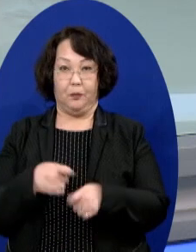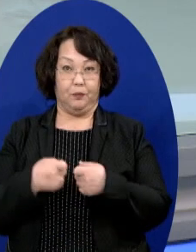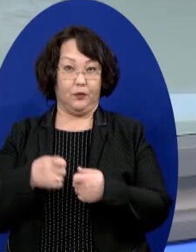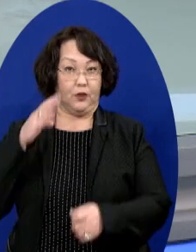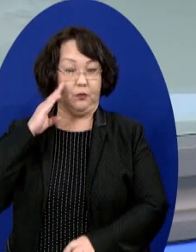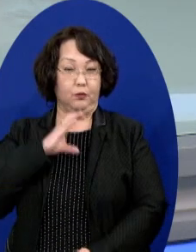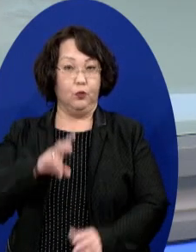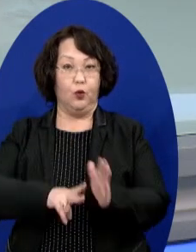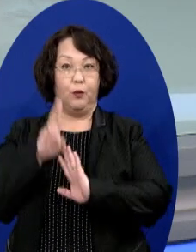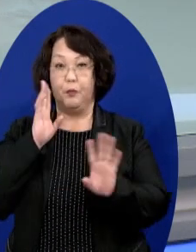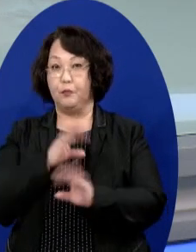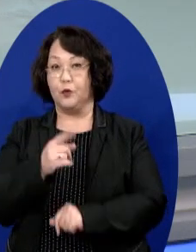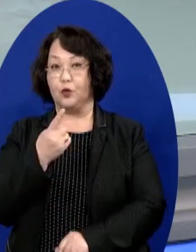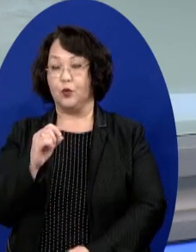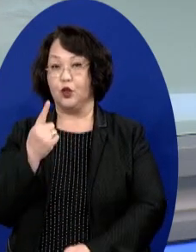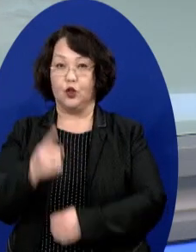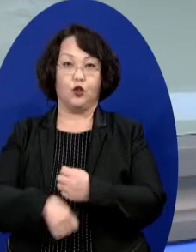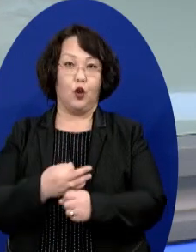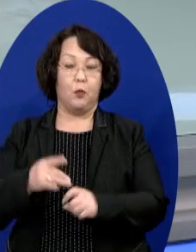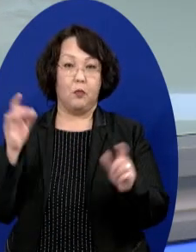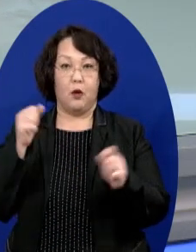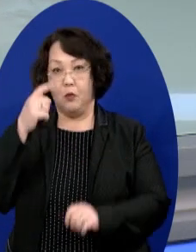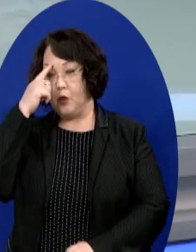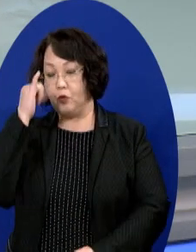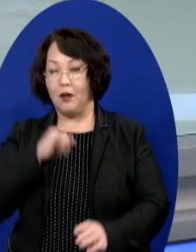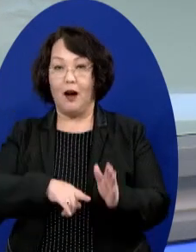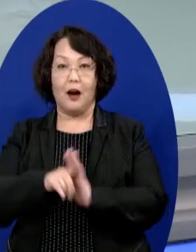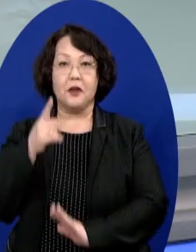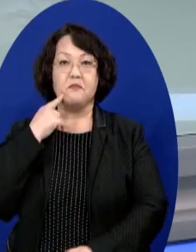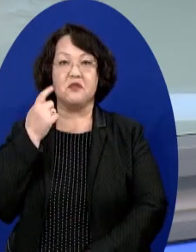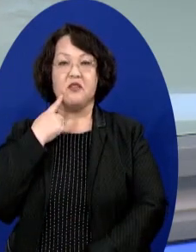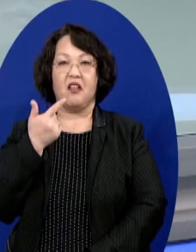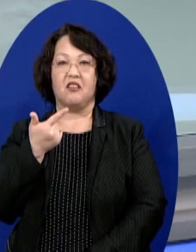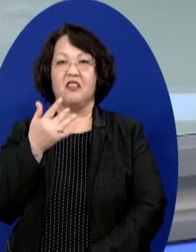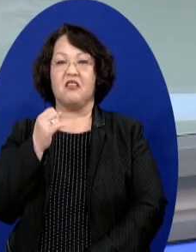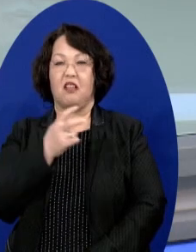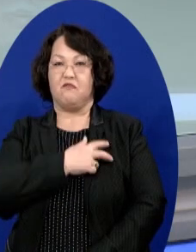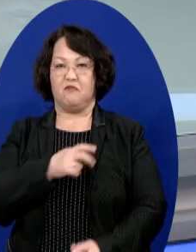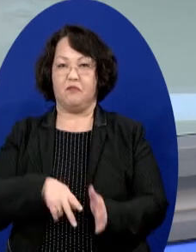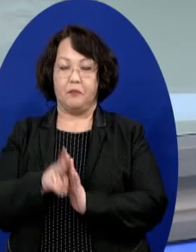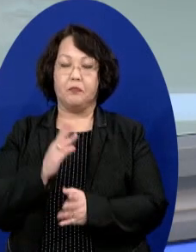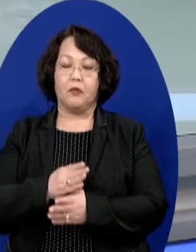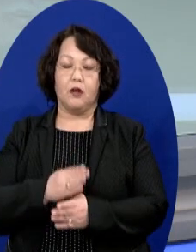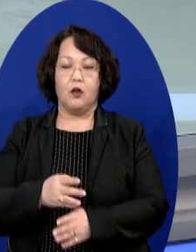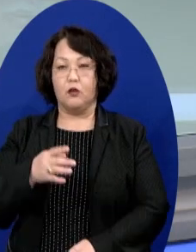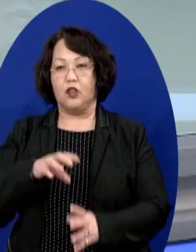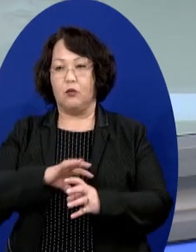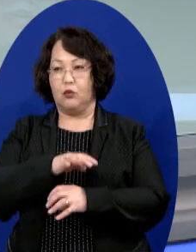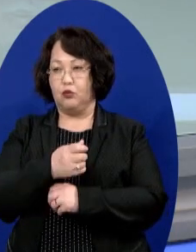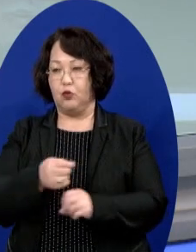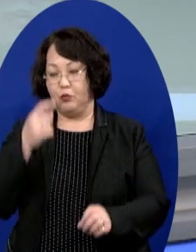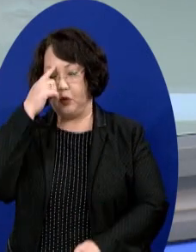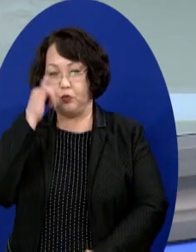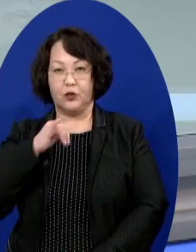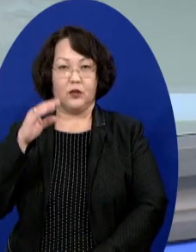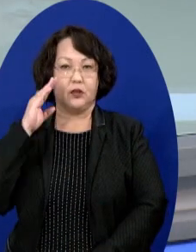үүсгэн байгуулагдсны 101 жилийн ам баяраар Монгол Улсын анхны эмэгтэй генерал төрөн гарсан. За даяаршиж байгаа 21-р зуунд Монгол цэрэг дэлхийн нийтийн